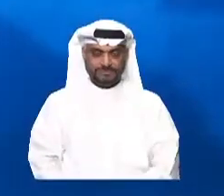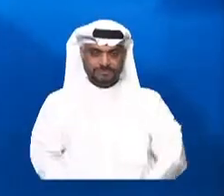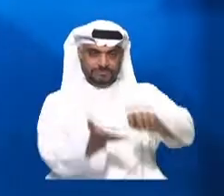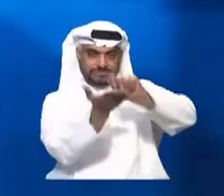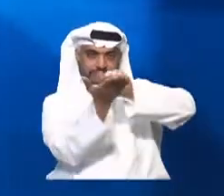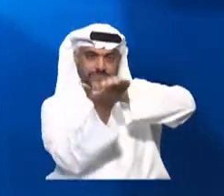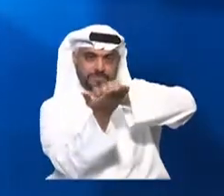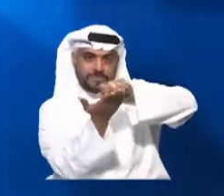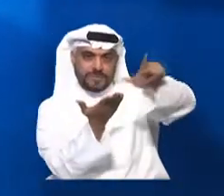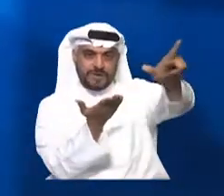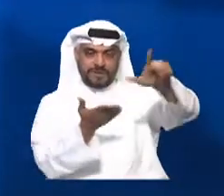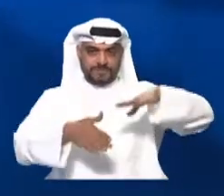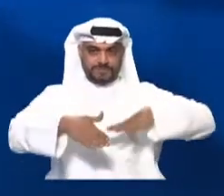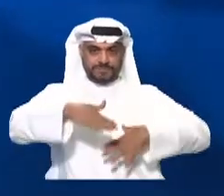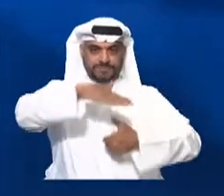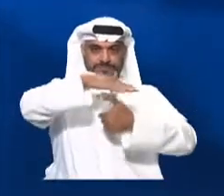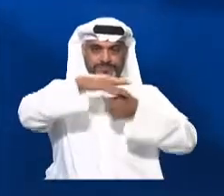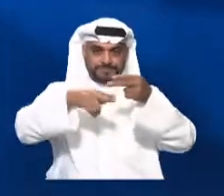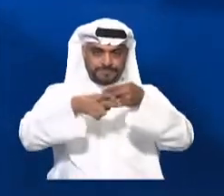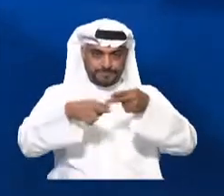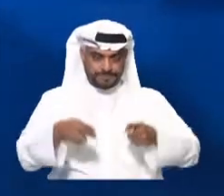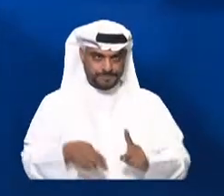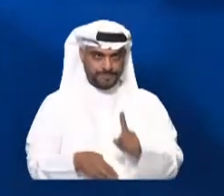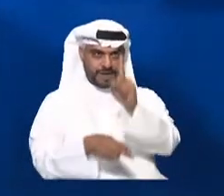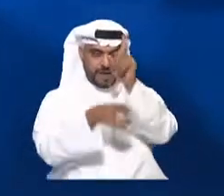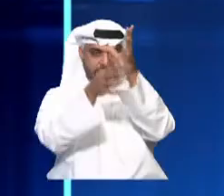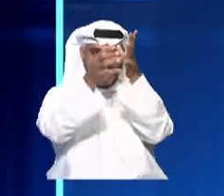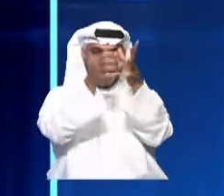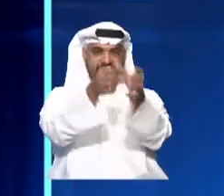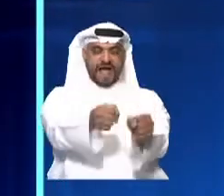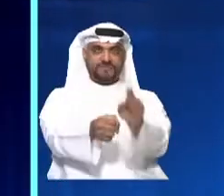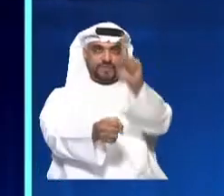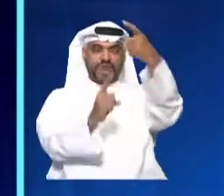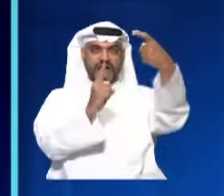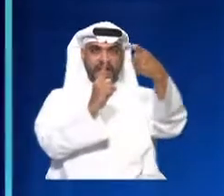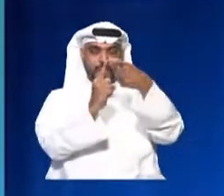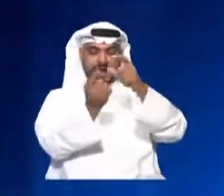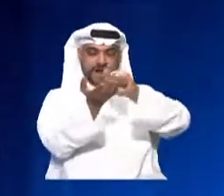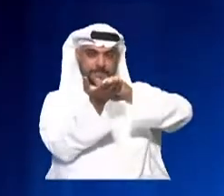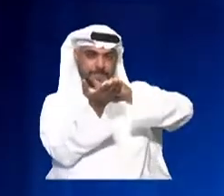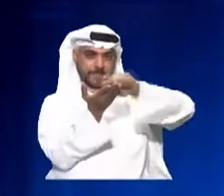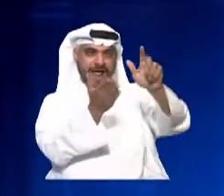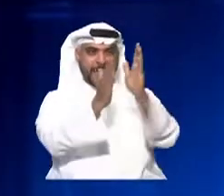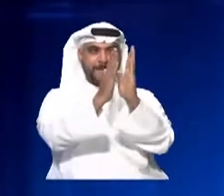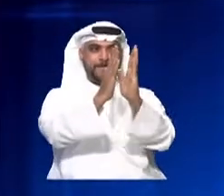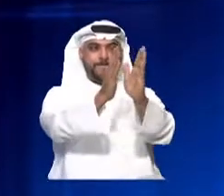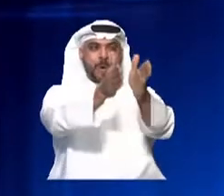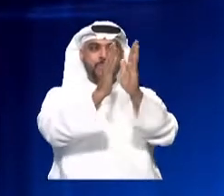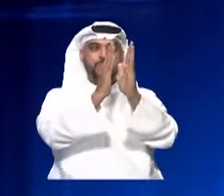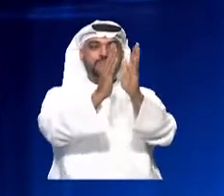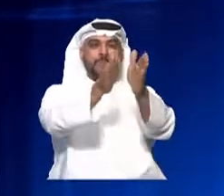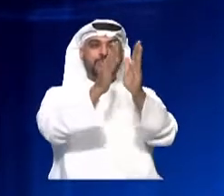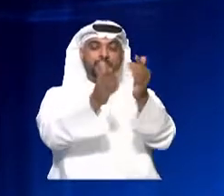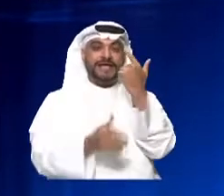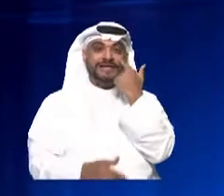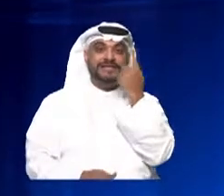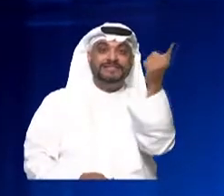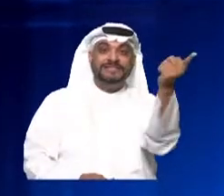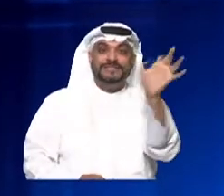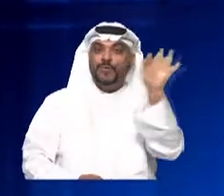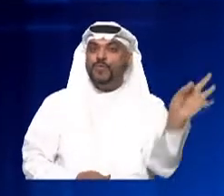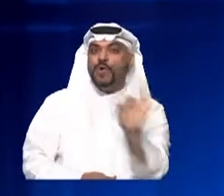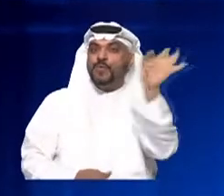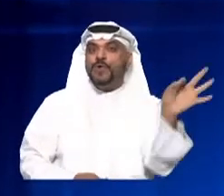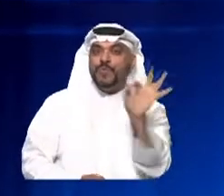بعث حضرة صاحب السمو أمير البلاد الشيخ نواف الأحمد الجابر الصباح حفظه الله ورعاه ببرقية تهنئة